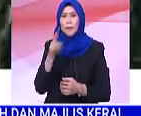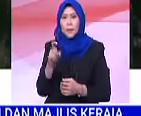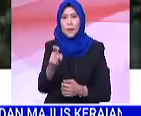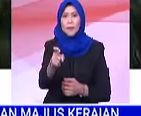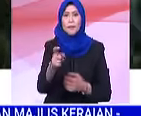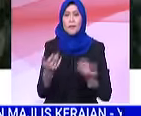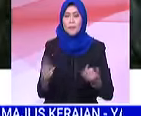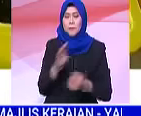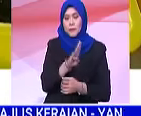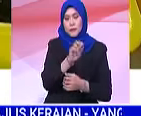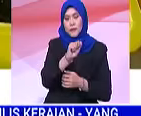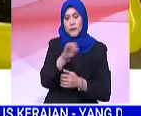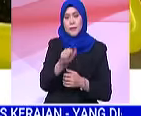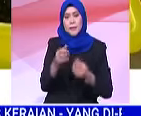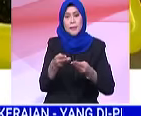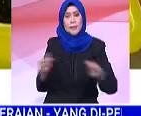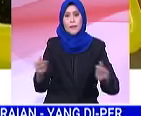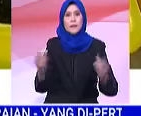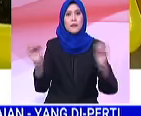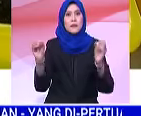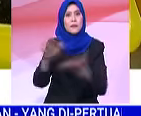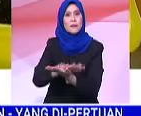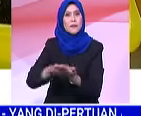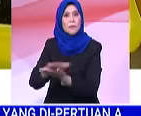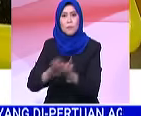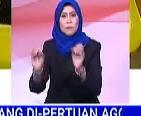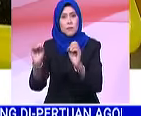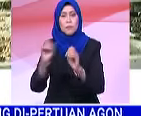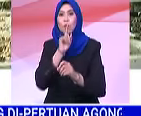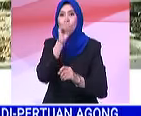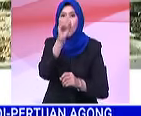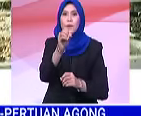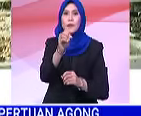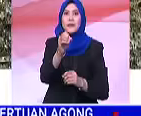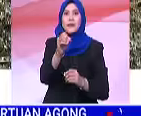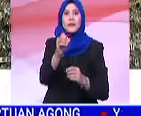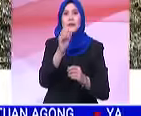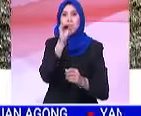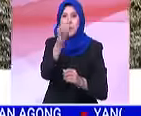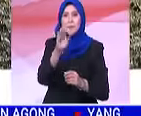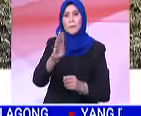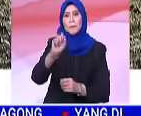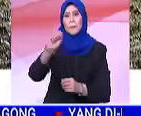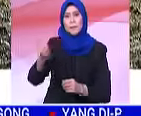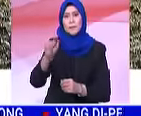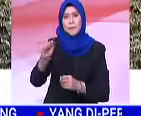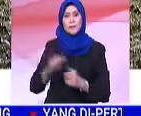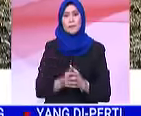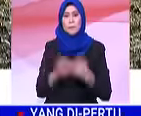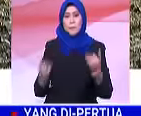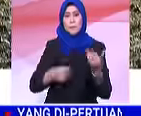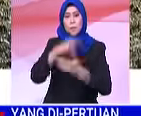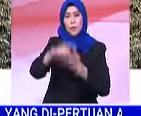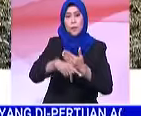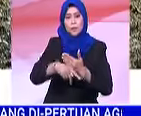baja ini adalah baja yang tiada campuran lagi. Memang pure baja, tanpa filler. Kejayaan program pengkomposan